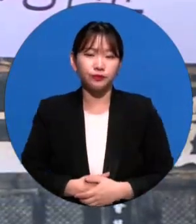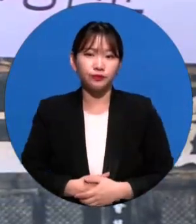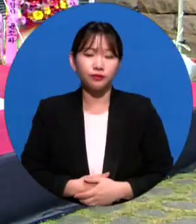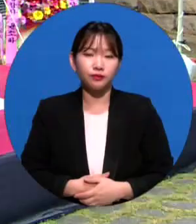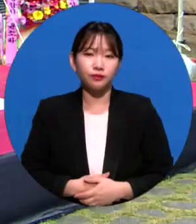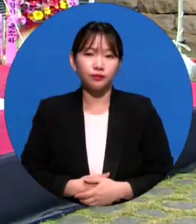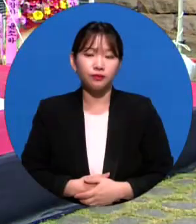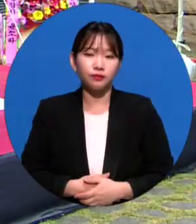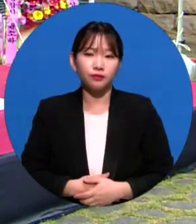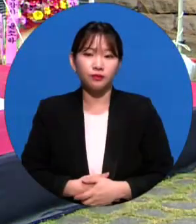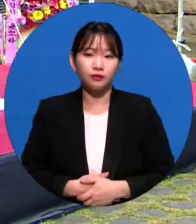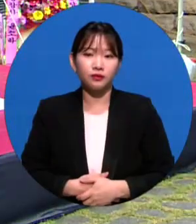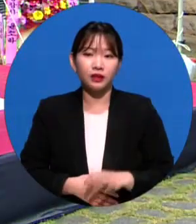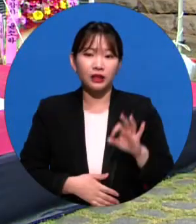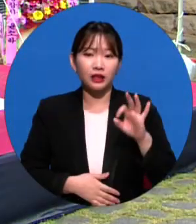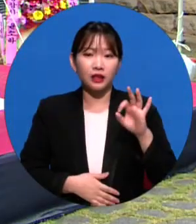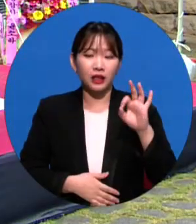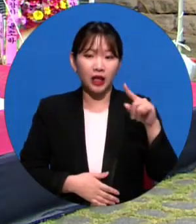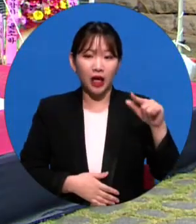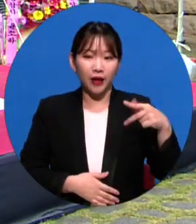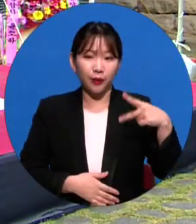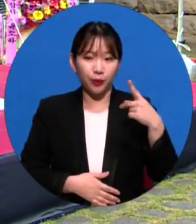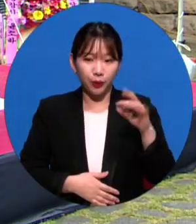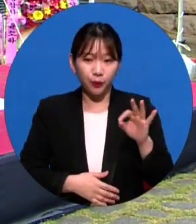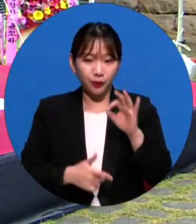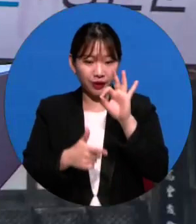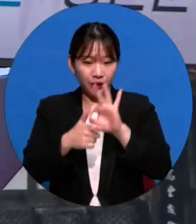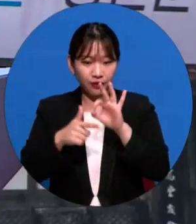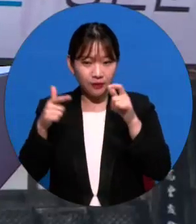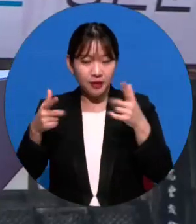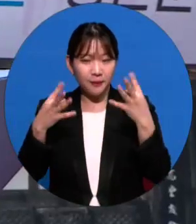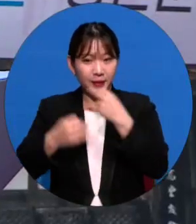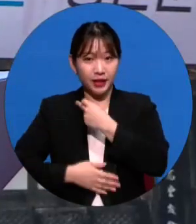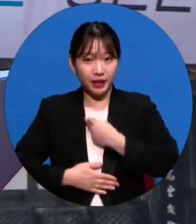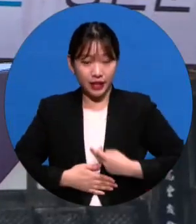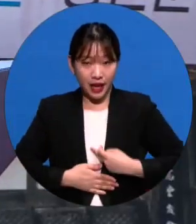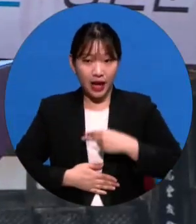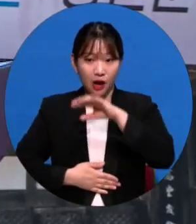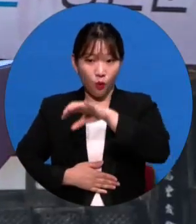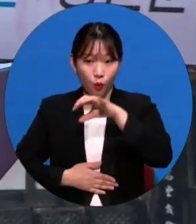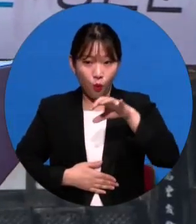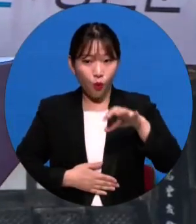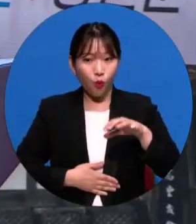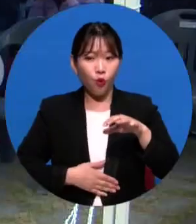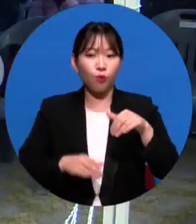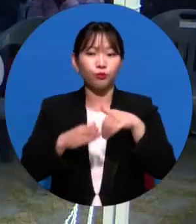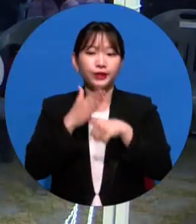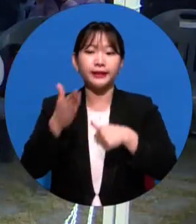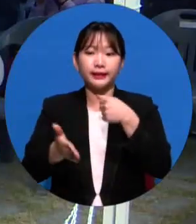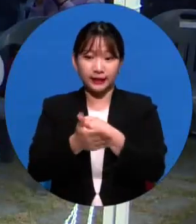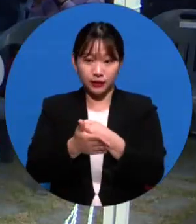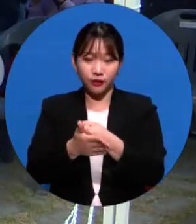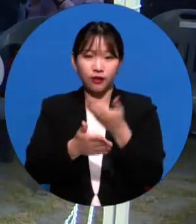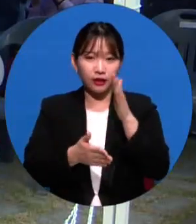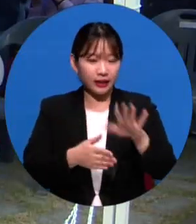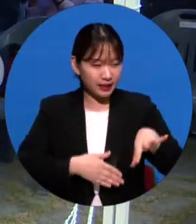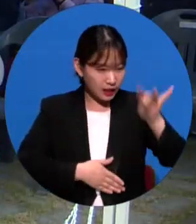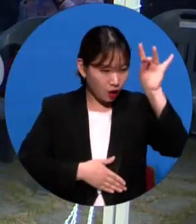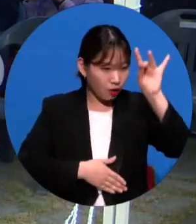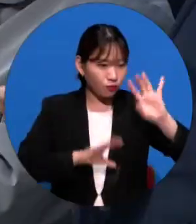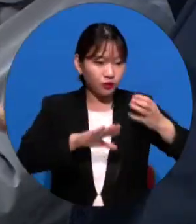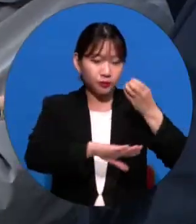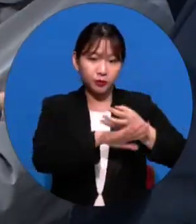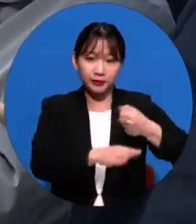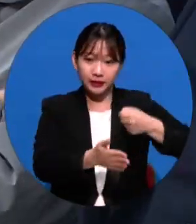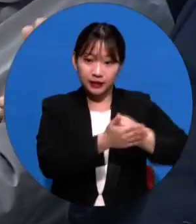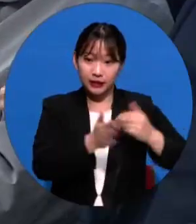나가겠습니다. 안동 등 영남 지역의 많은 제각들이 민속 문화재로 지정된 것과 달리 처음으로 국가 보물로